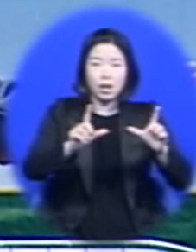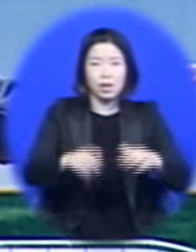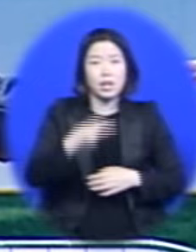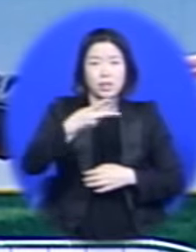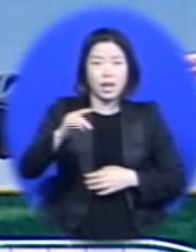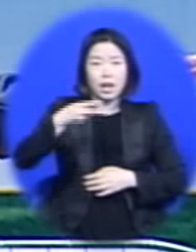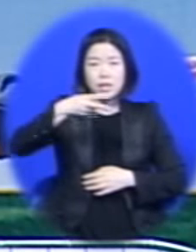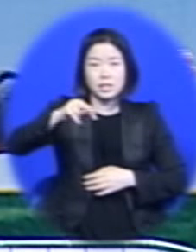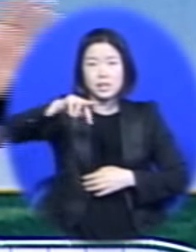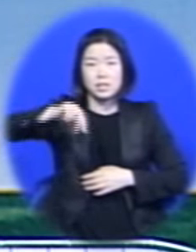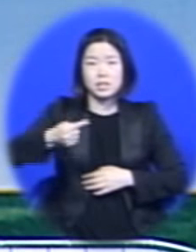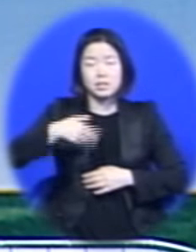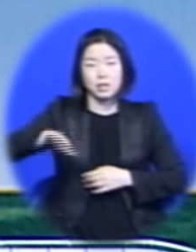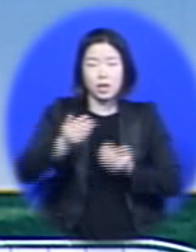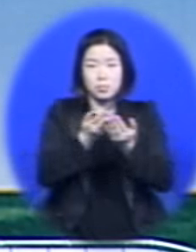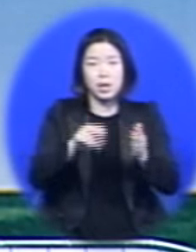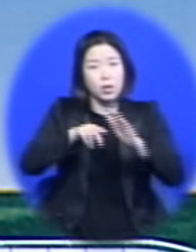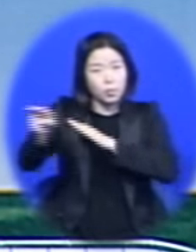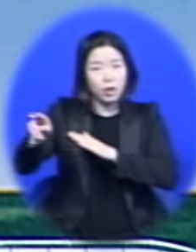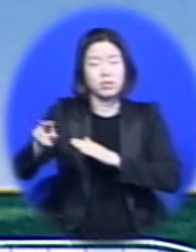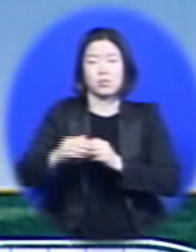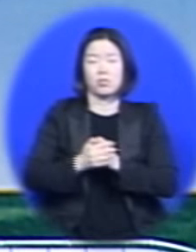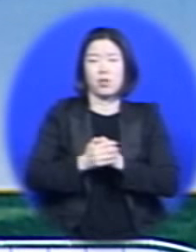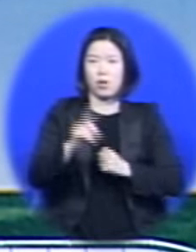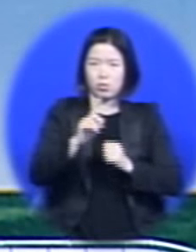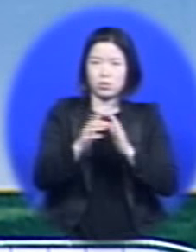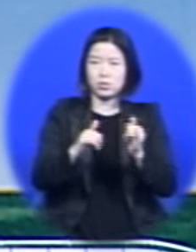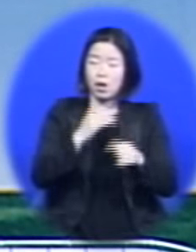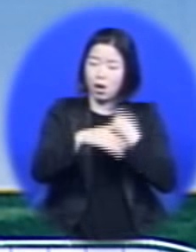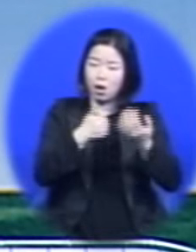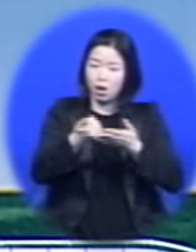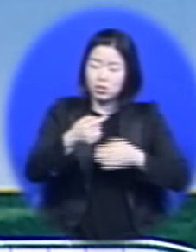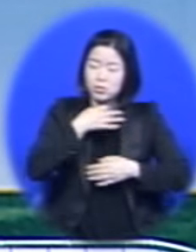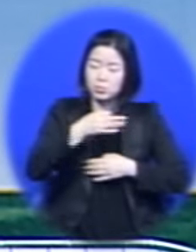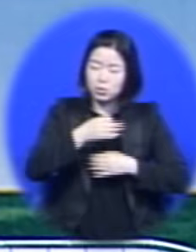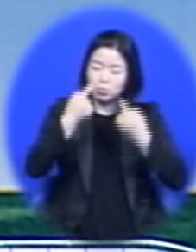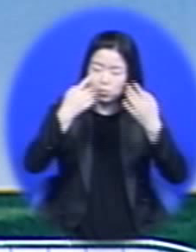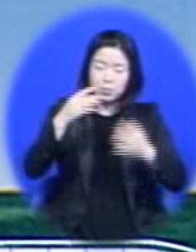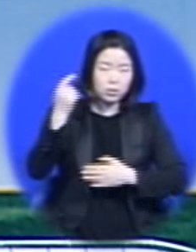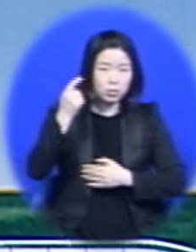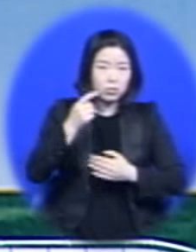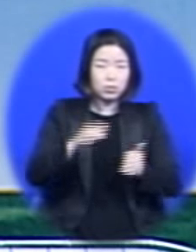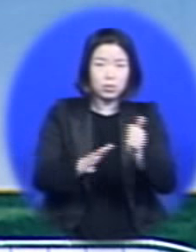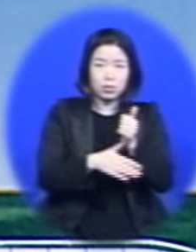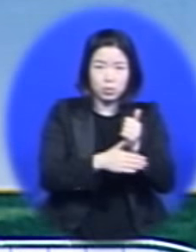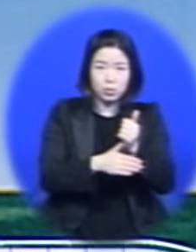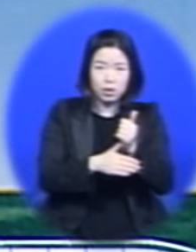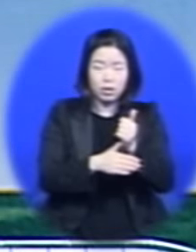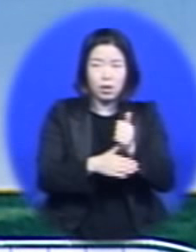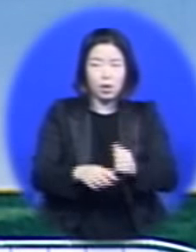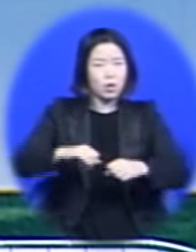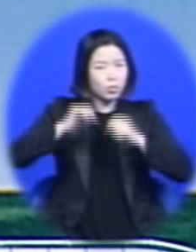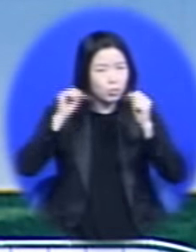가버렸습니다. 어떤 분들은 하나님의 음성을 그렇게 분명히 들었던 요나가 불순종한 것에